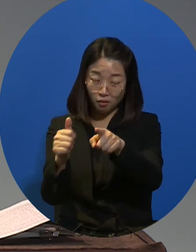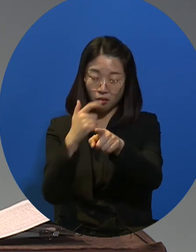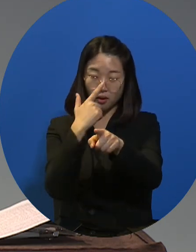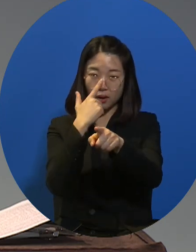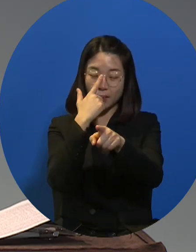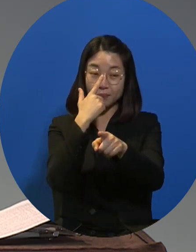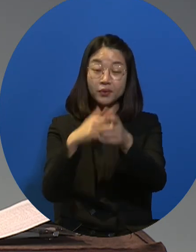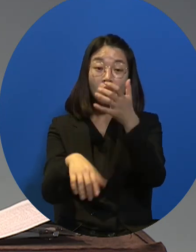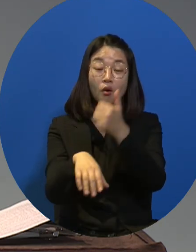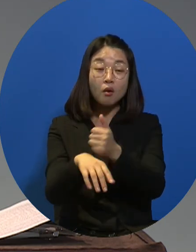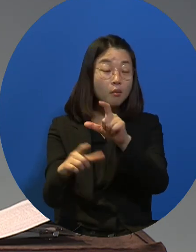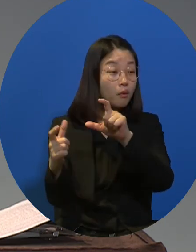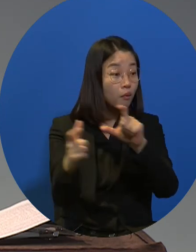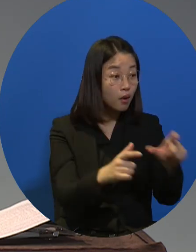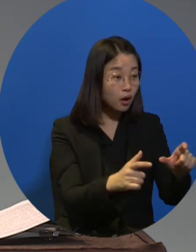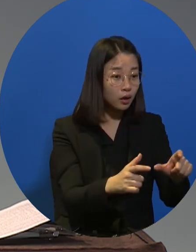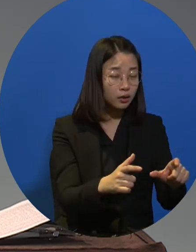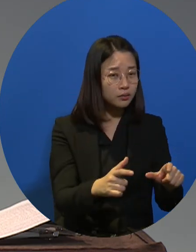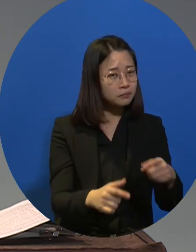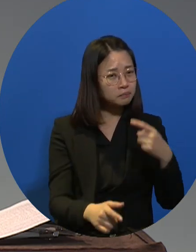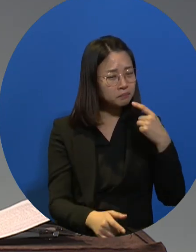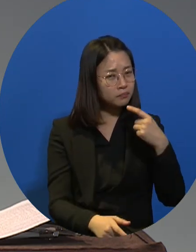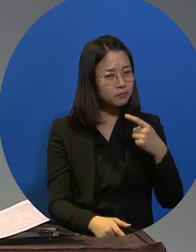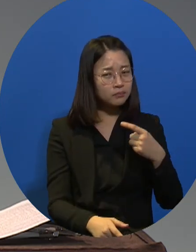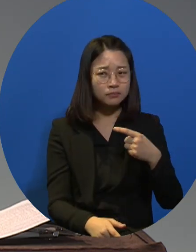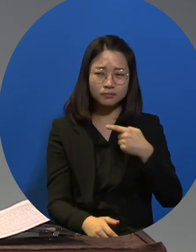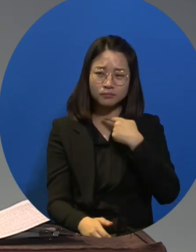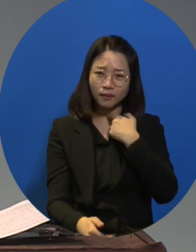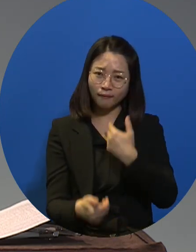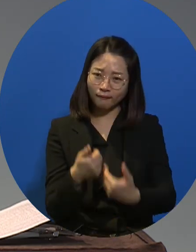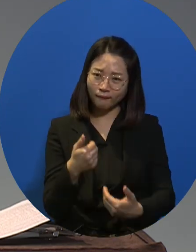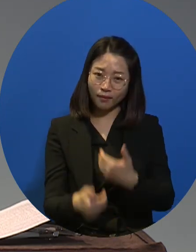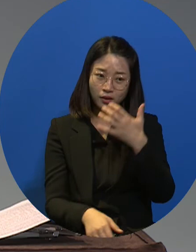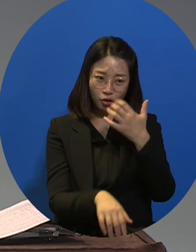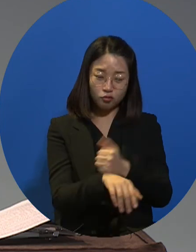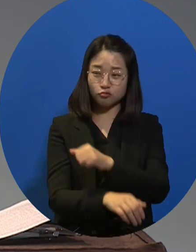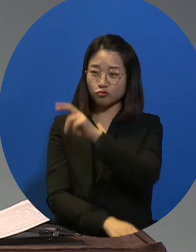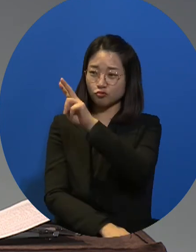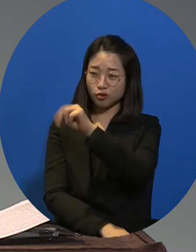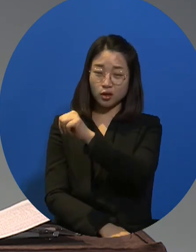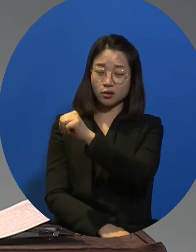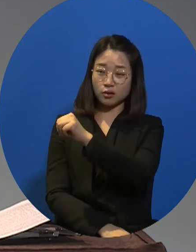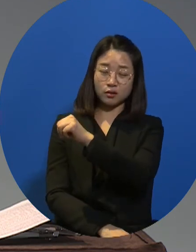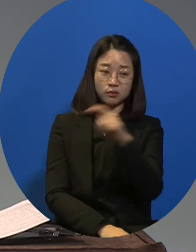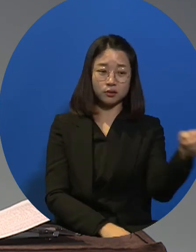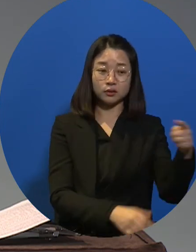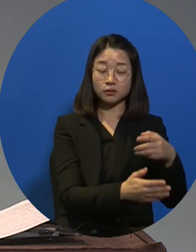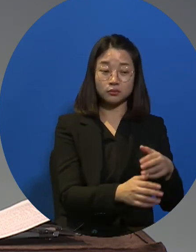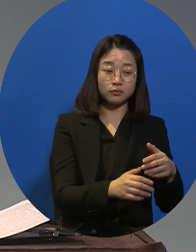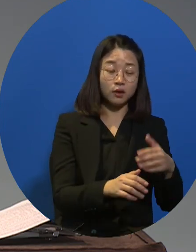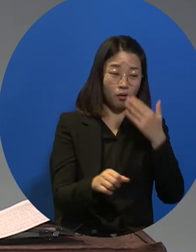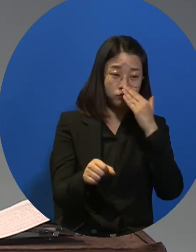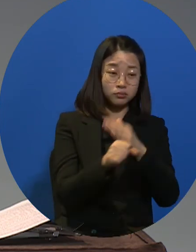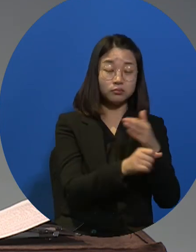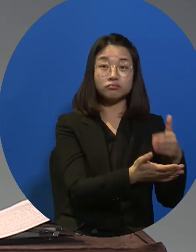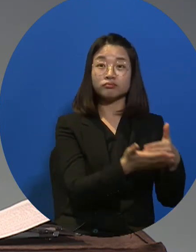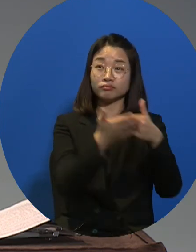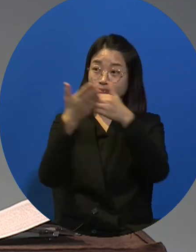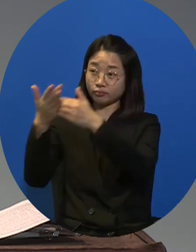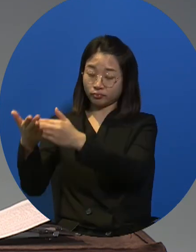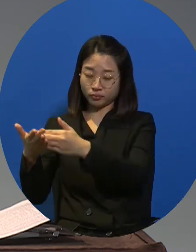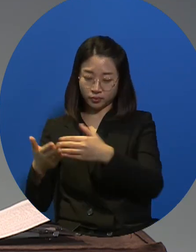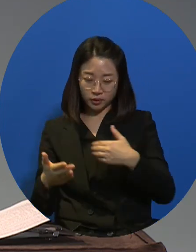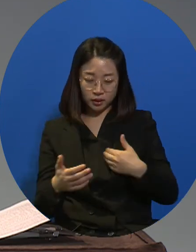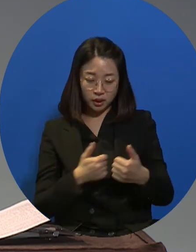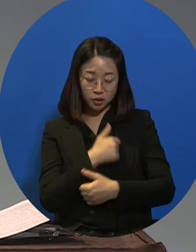그 결과가 원하던 대로 나오지 않아서 유엔에 진정이 됐을 때 이러한 사건을 이제 인권위가